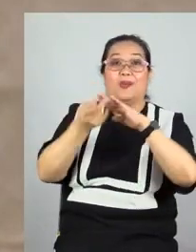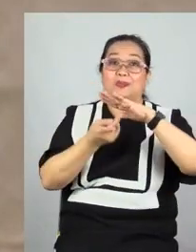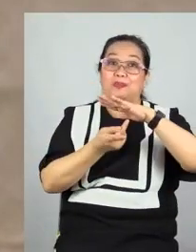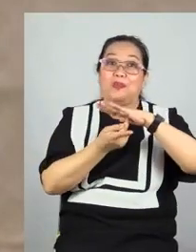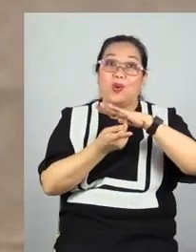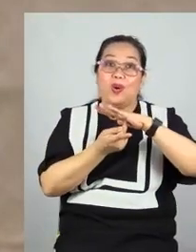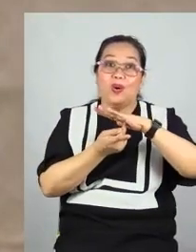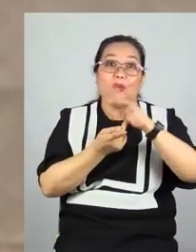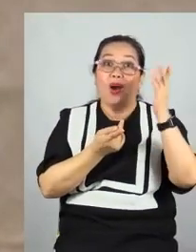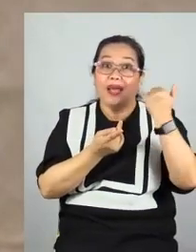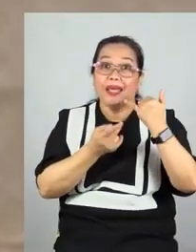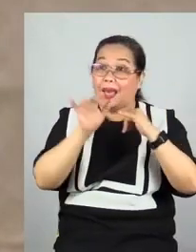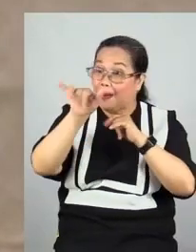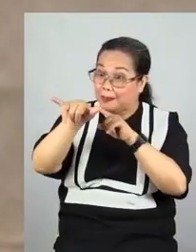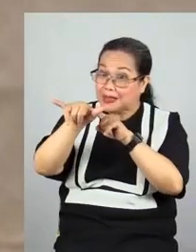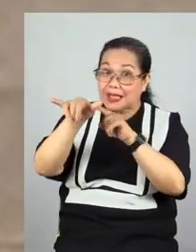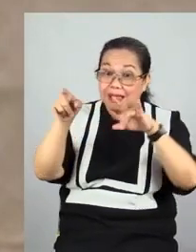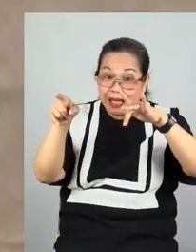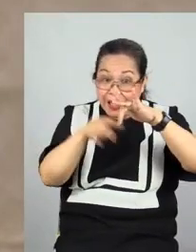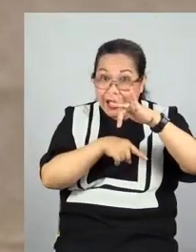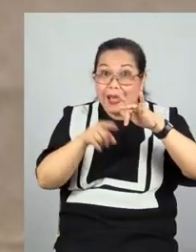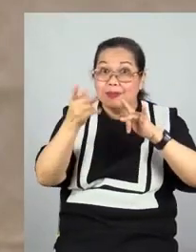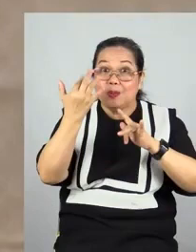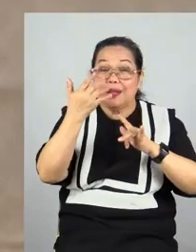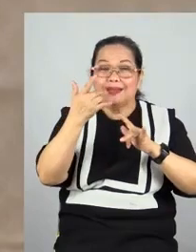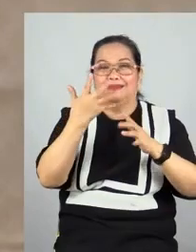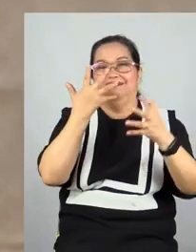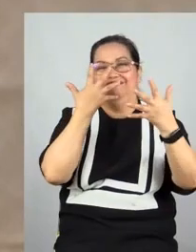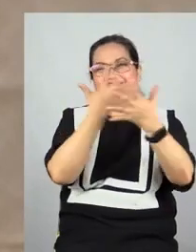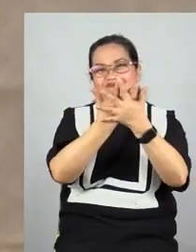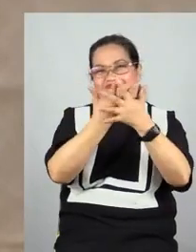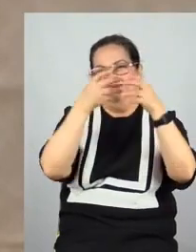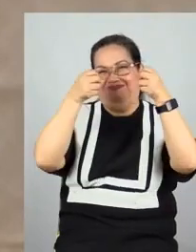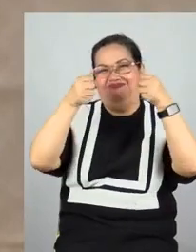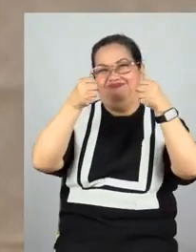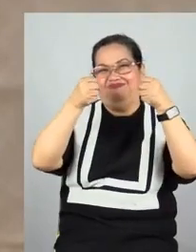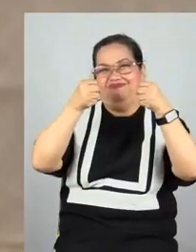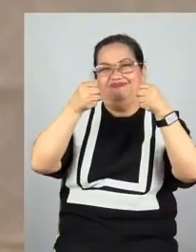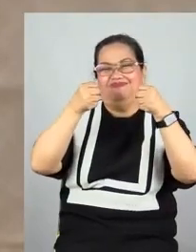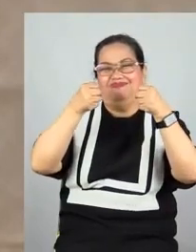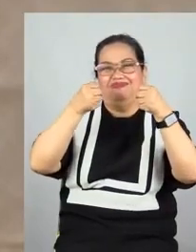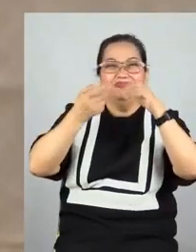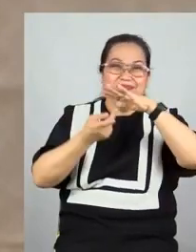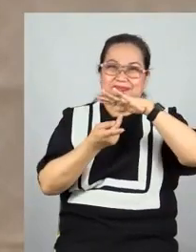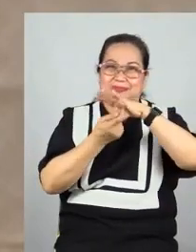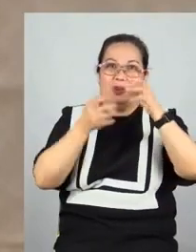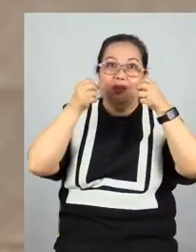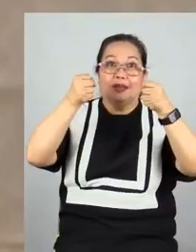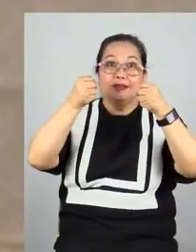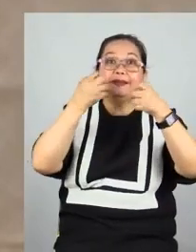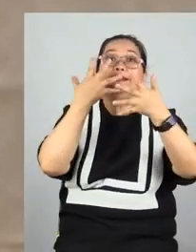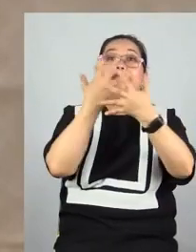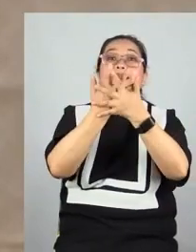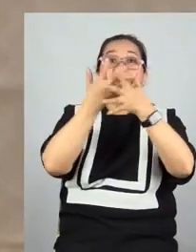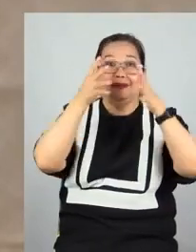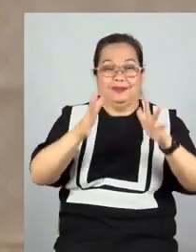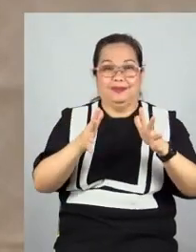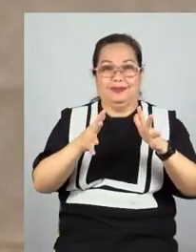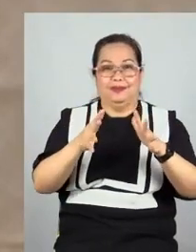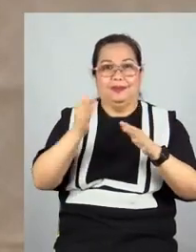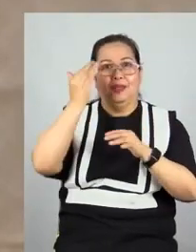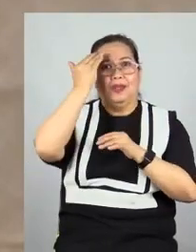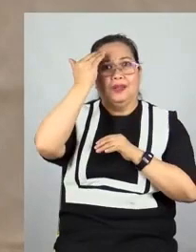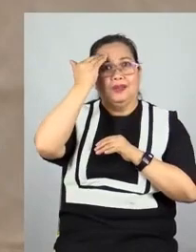nasa kulungan nung sinulat itong Philippians. Alam na natin yung sitwasyon na yun